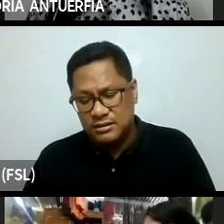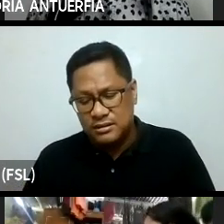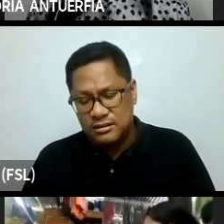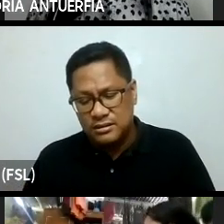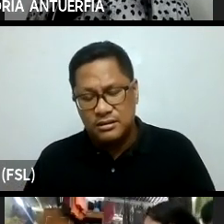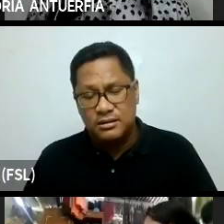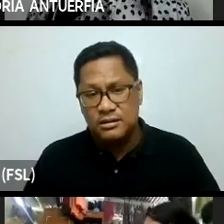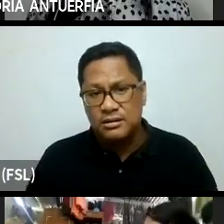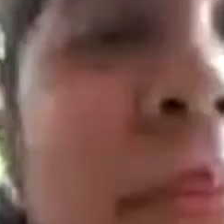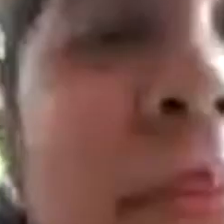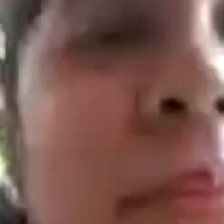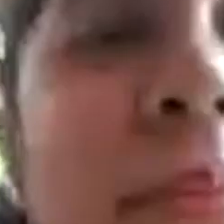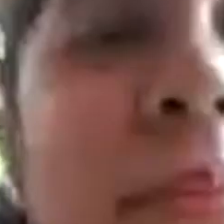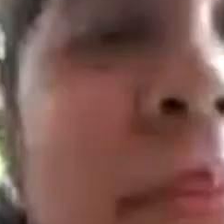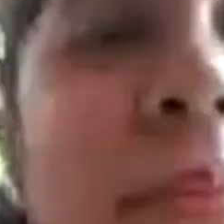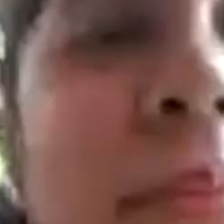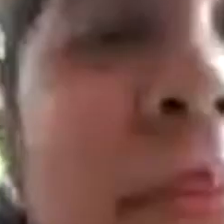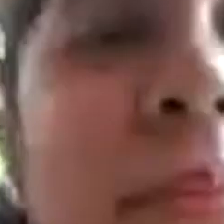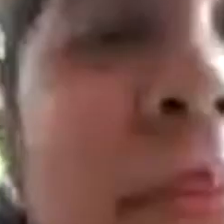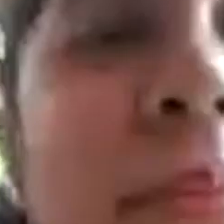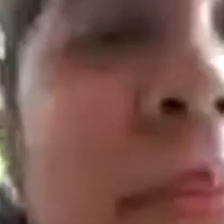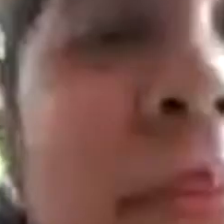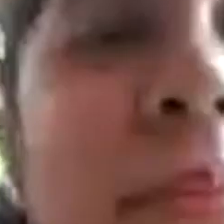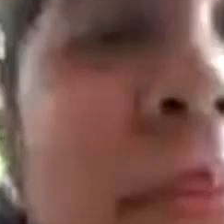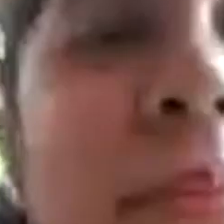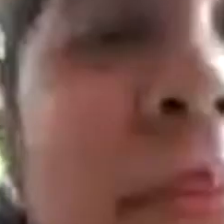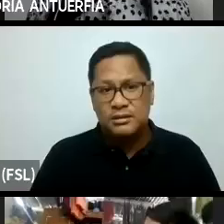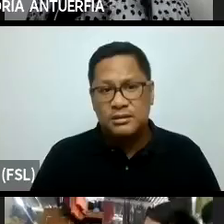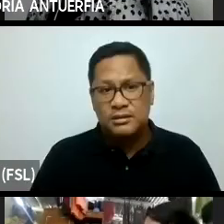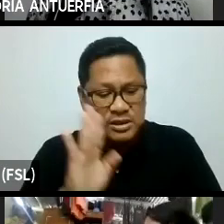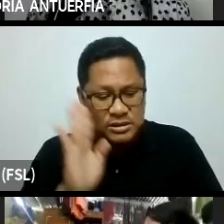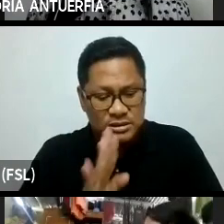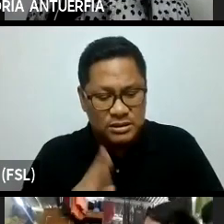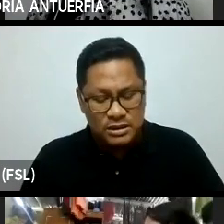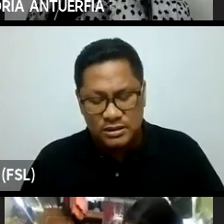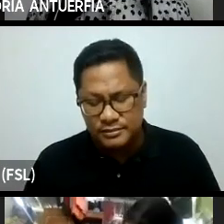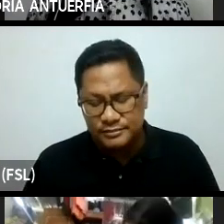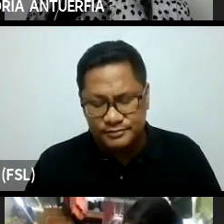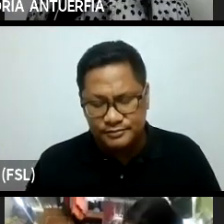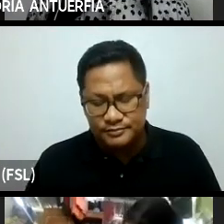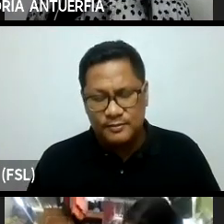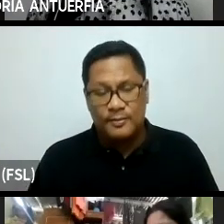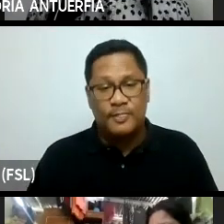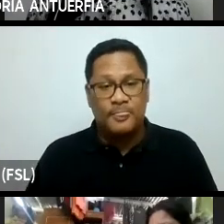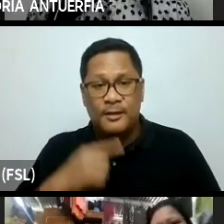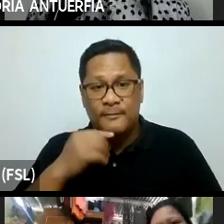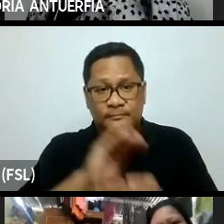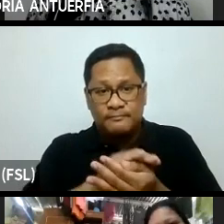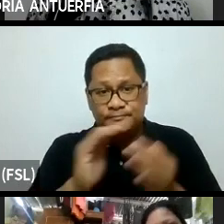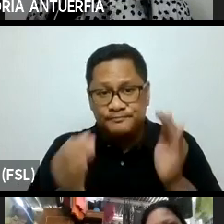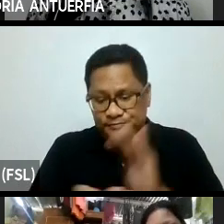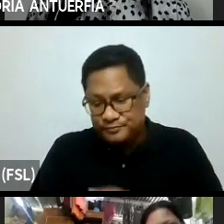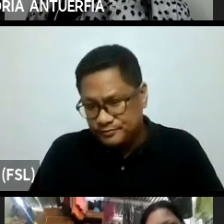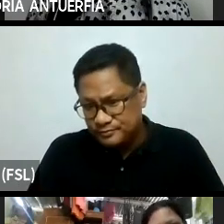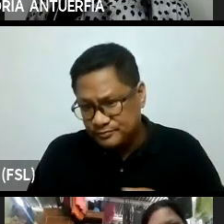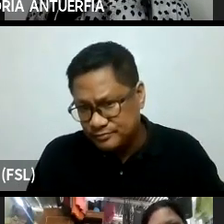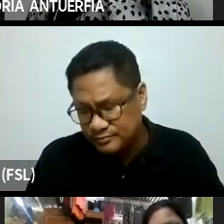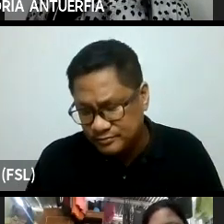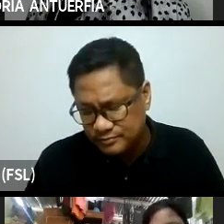For 3 months, okay naman po yung negosyo ko, yung sa burger, tsaka dun po sa